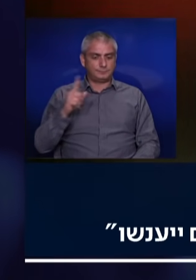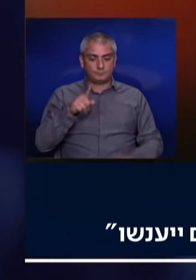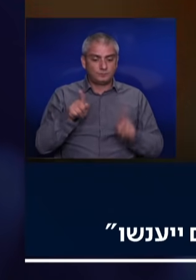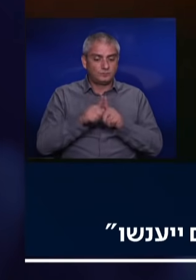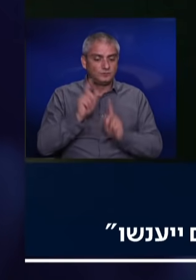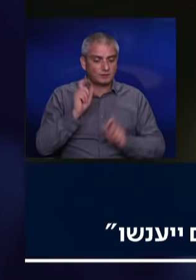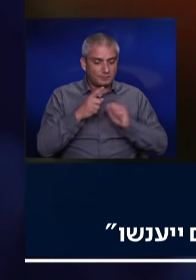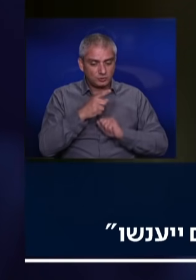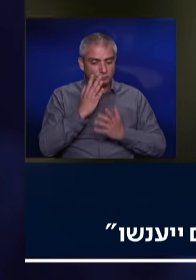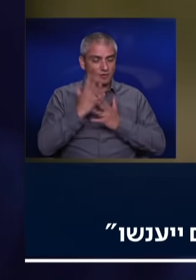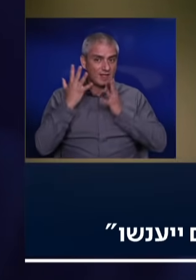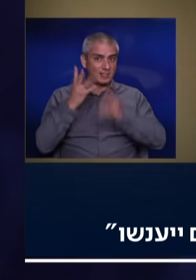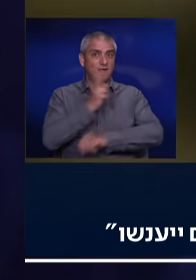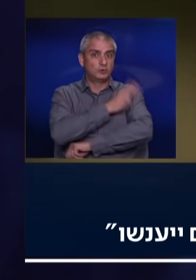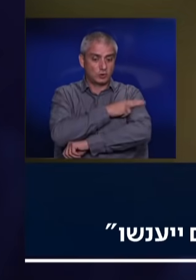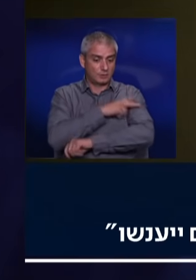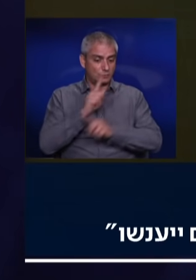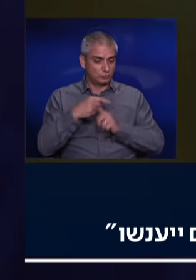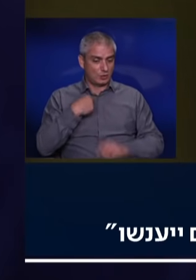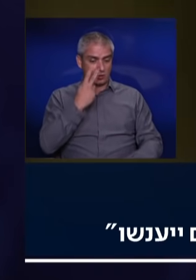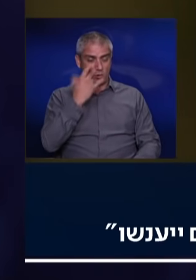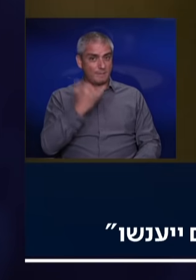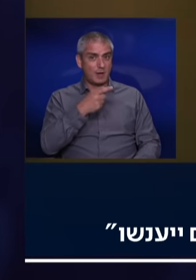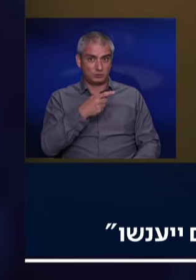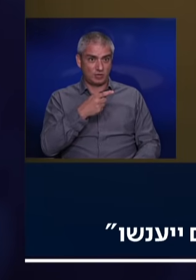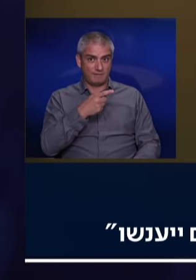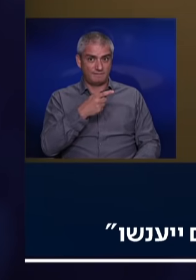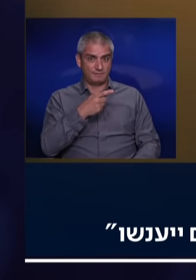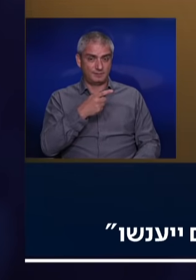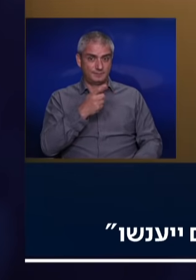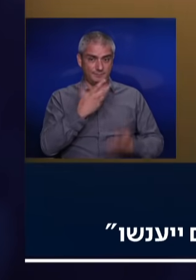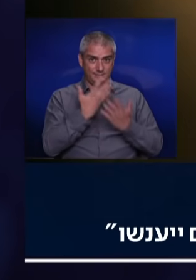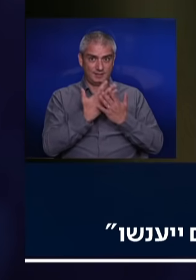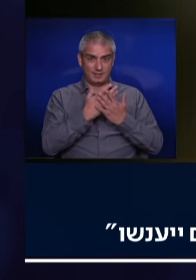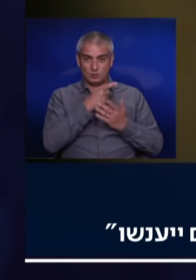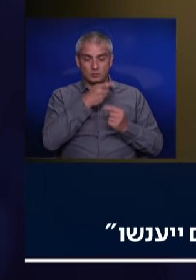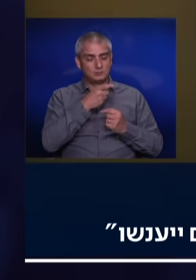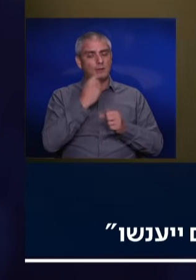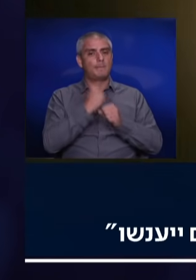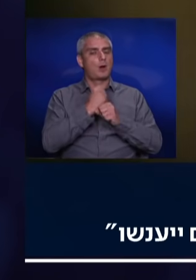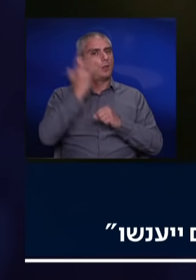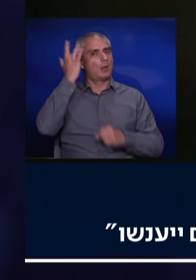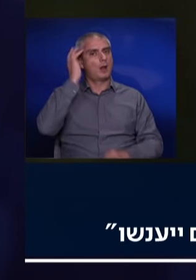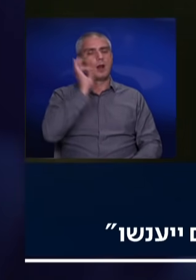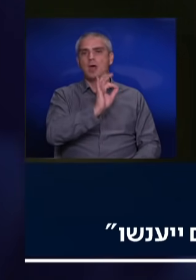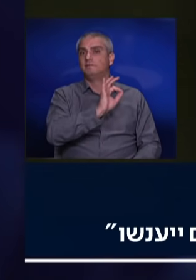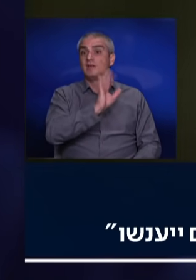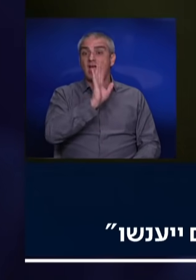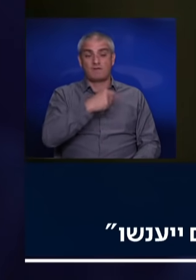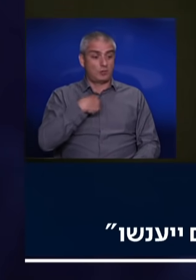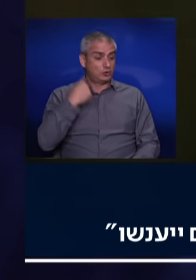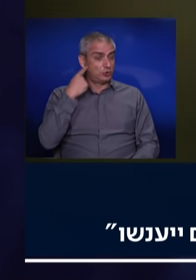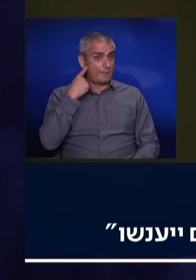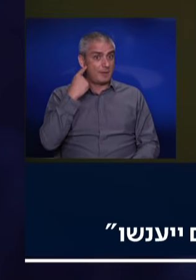אנשים שתקפו את השוטרים, כפי שאנחנו יכולים לראות עכשיו בתיעוד הזה, הם פעלו על דעת עצמם. אפילו אני שומע מהם